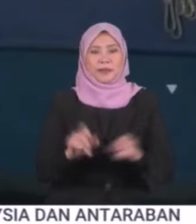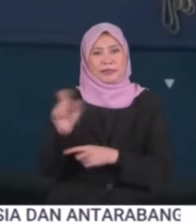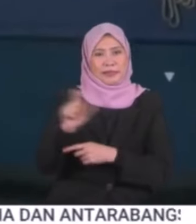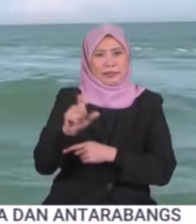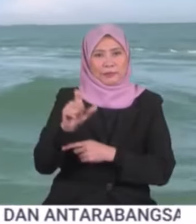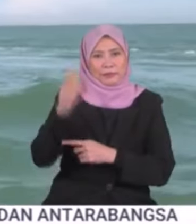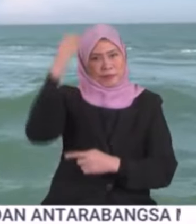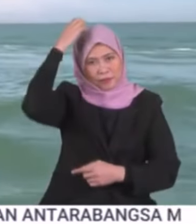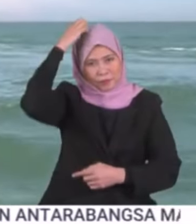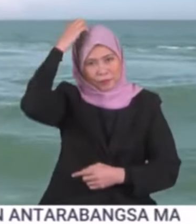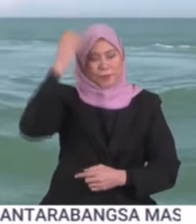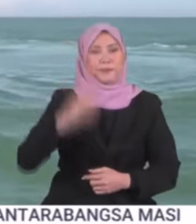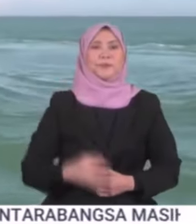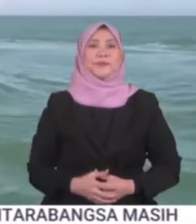agama Islam Selangor